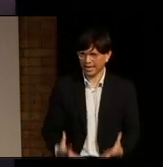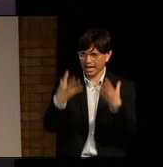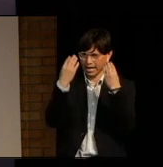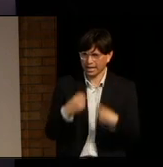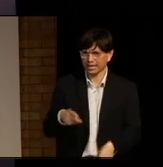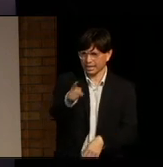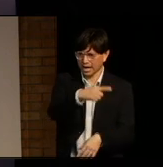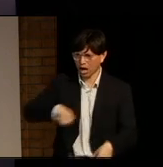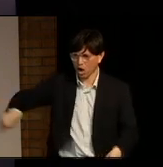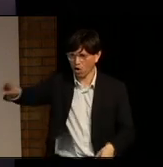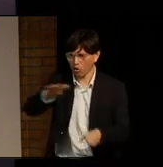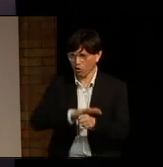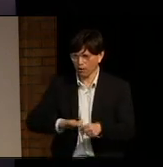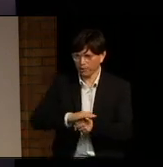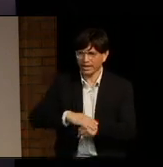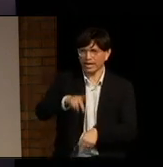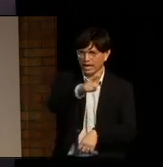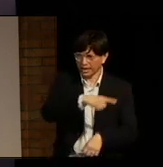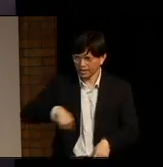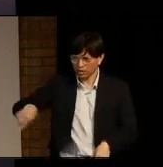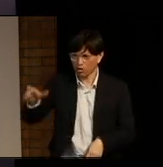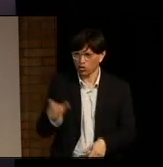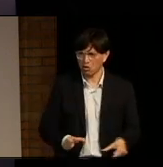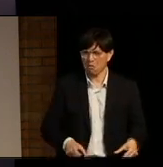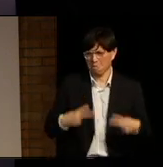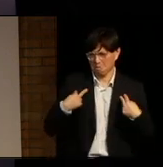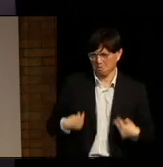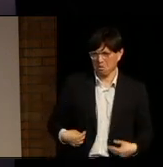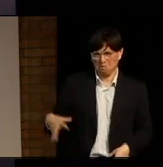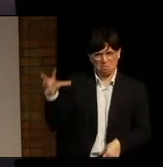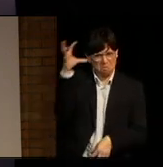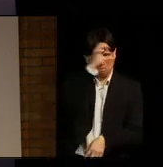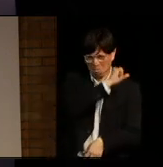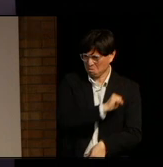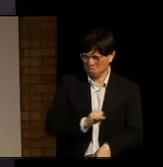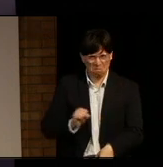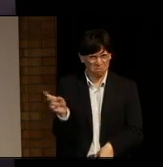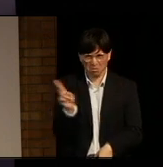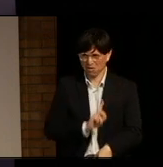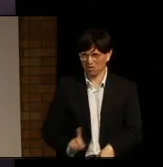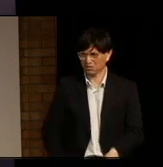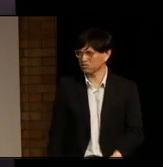Queste famiglie no che tante volte vivono delle situazioni che forse noi non saremo neanche in grado di